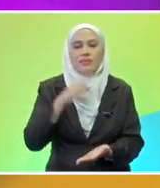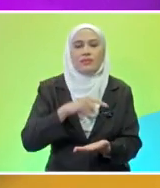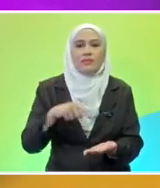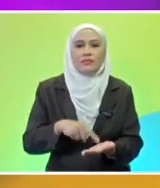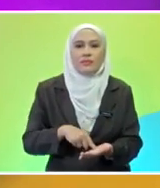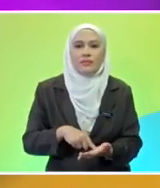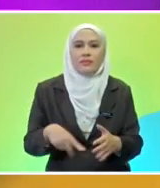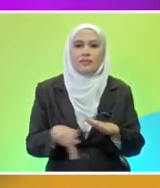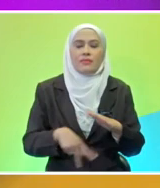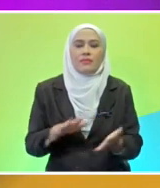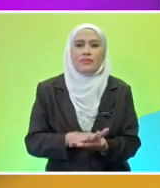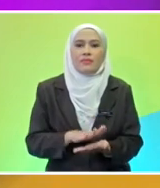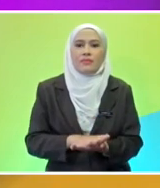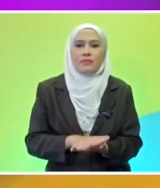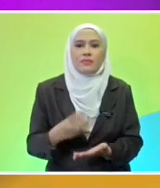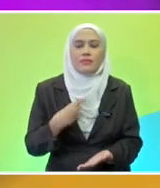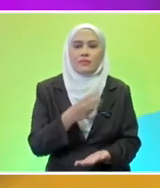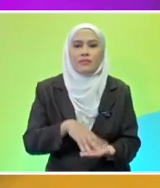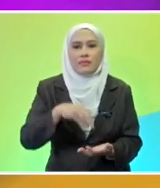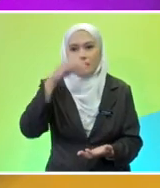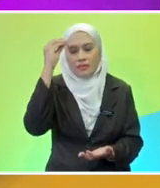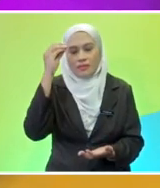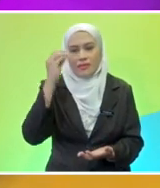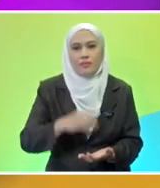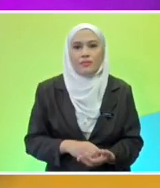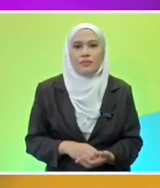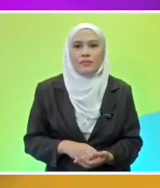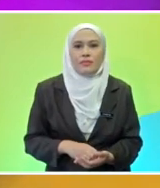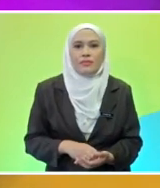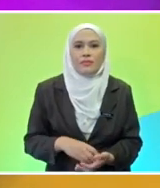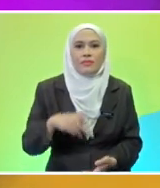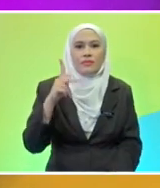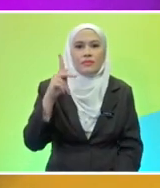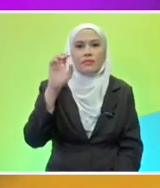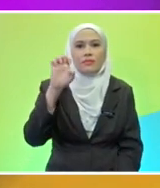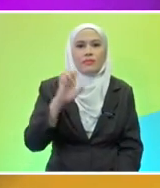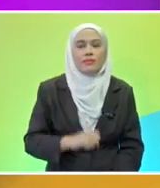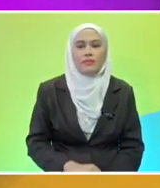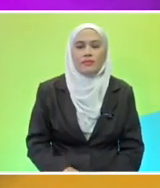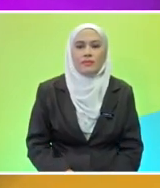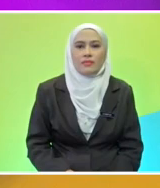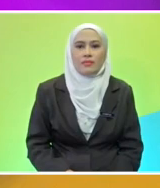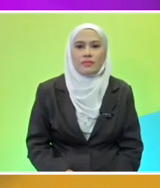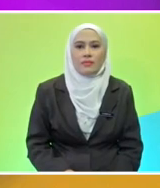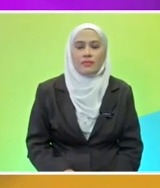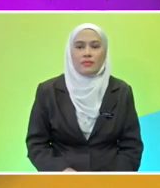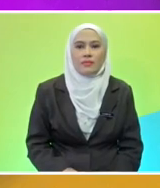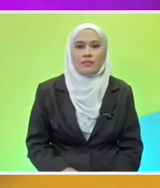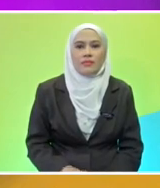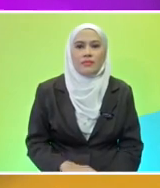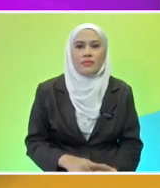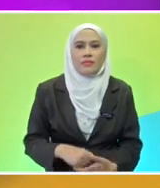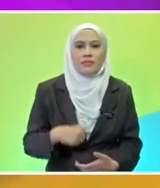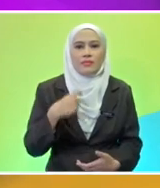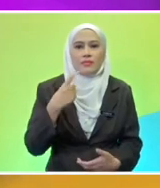Prasekolah, kita akan belajar di dalam mata pelajaran kreativiti dan estetika. Dan saya pasti anda pun dah tahu dah kan siapakah